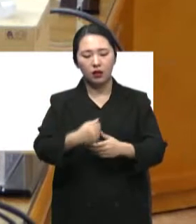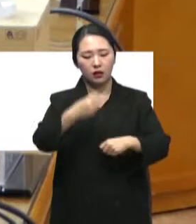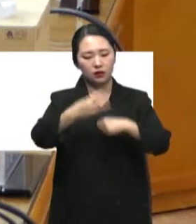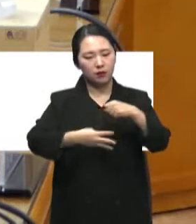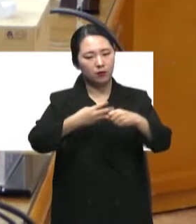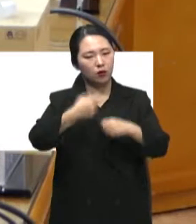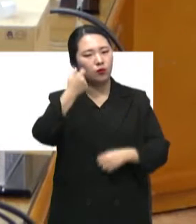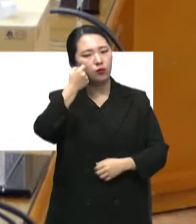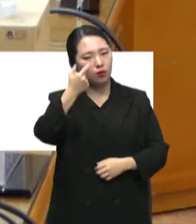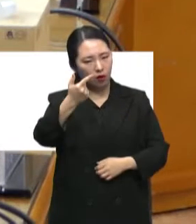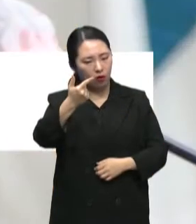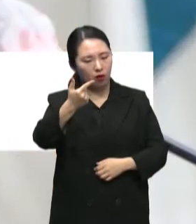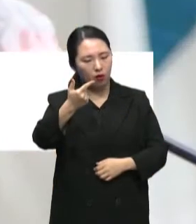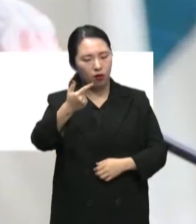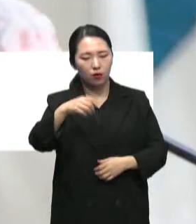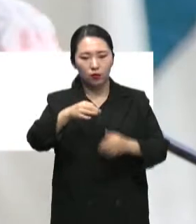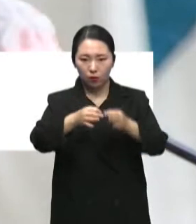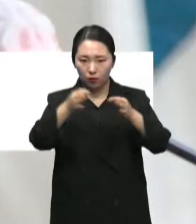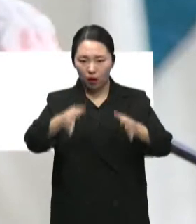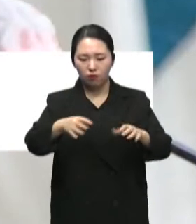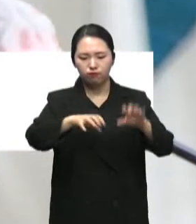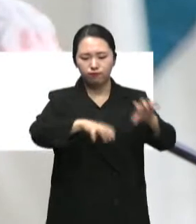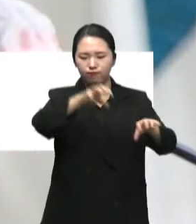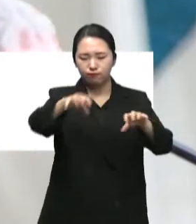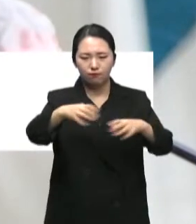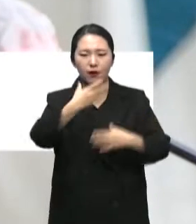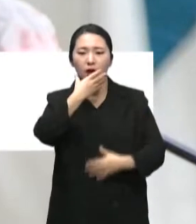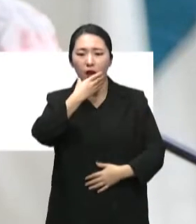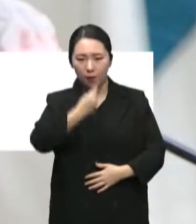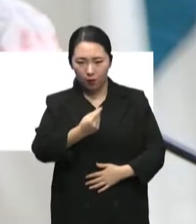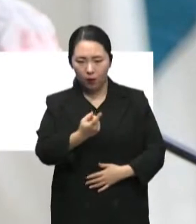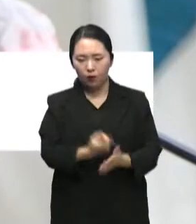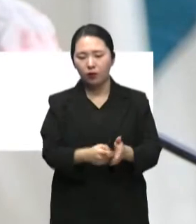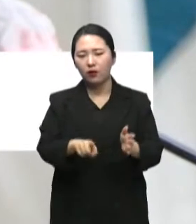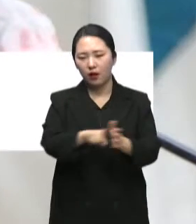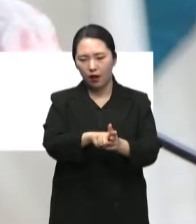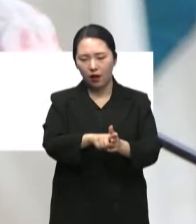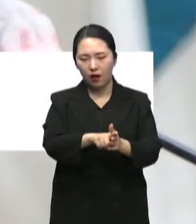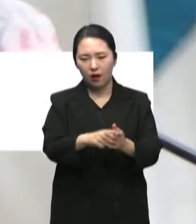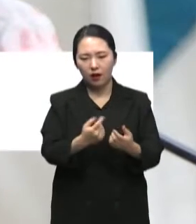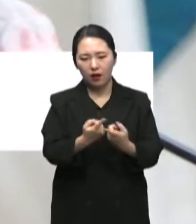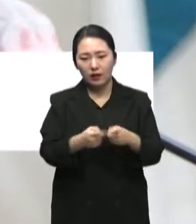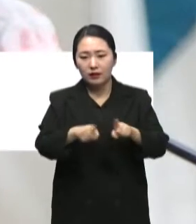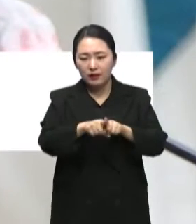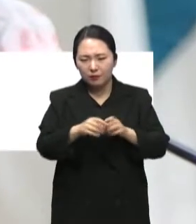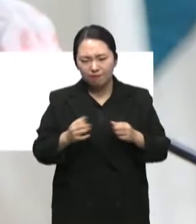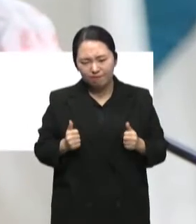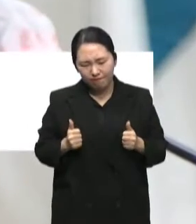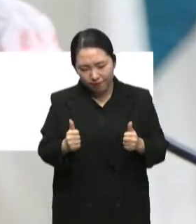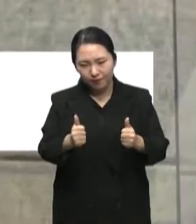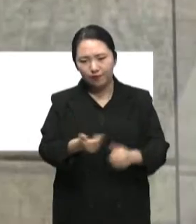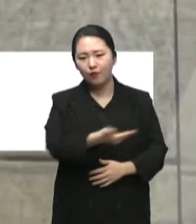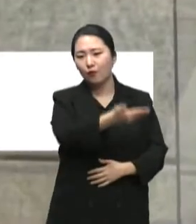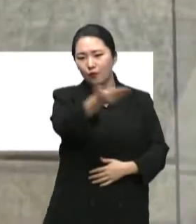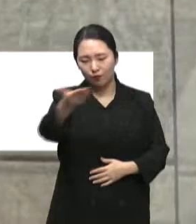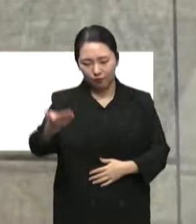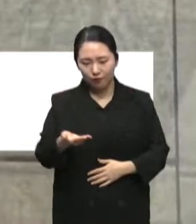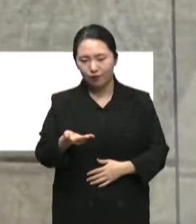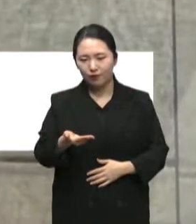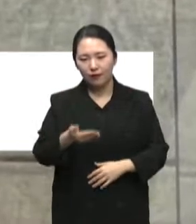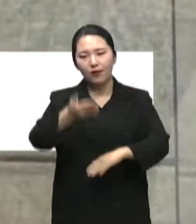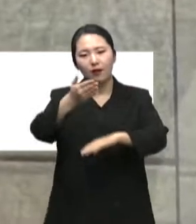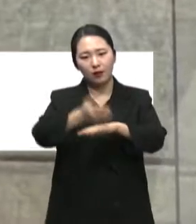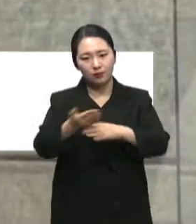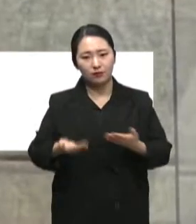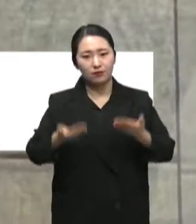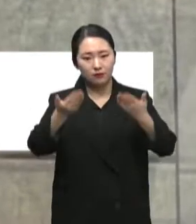동안 골목 골목까지 행복한 위 출구를 위해 함께 애써주신 직원과 주민 여러분께 감사드리며